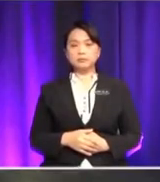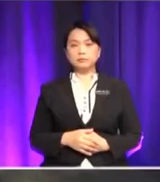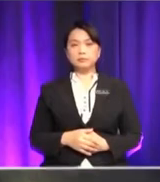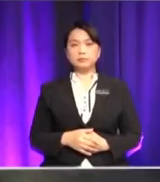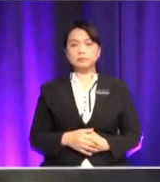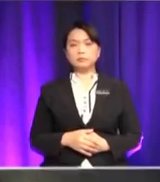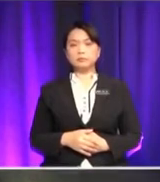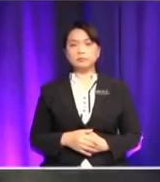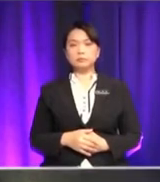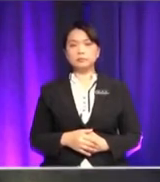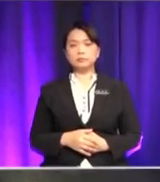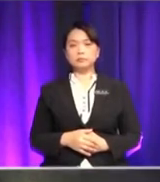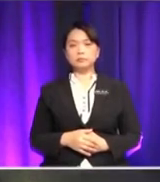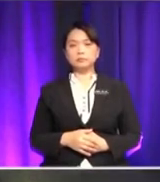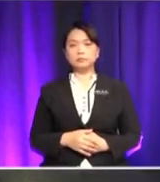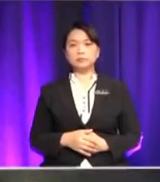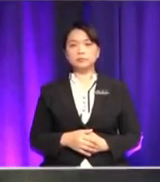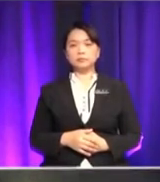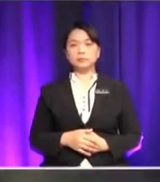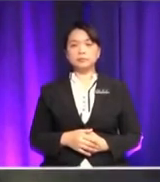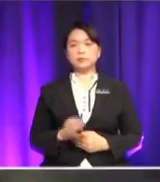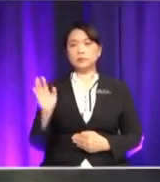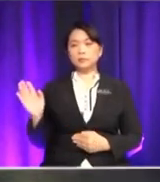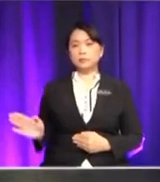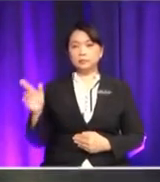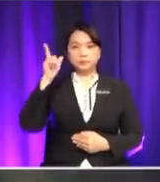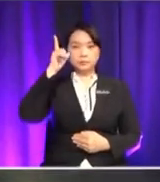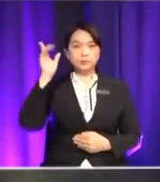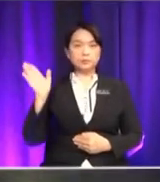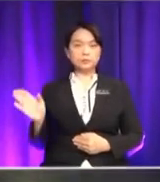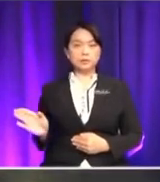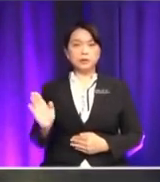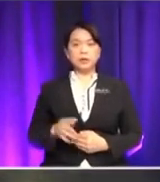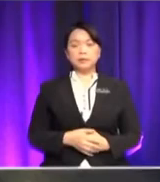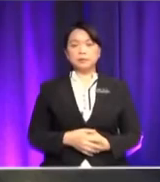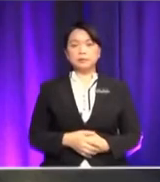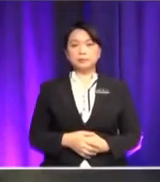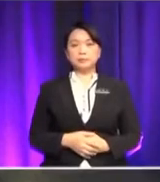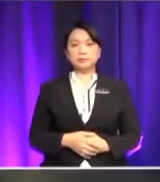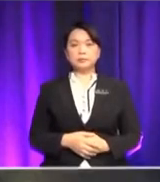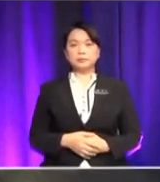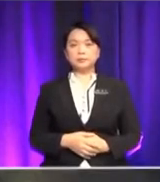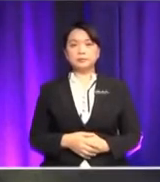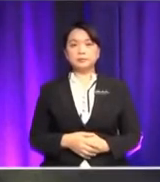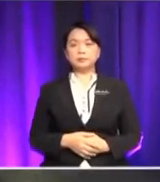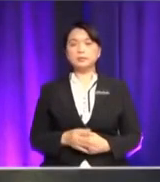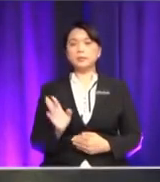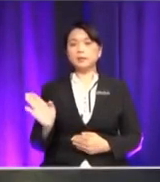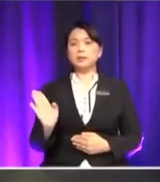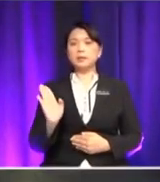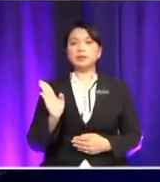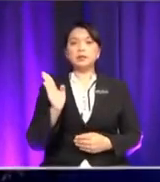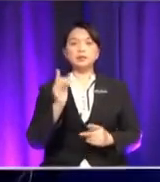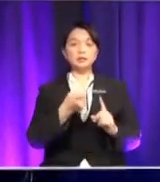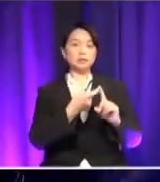Gembong aja gitu Yuk ini hah oke Kemudian yang kedua kita tengok Nibung diam ini daripada Turki ini